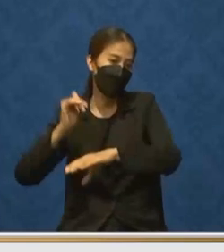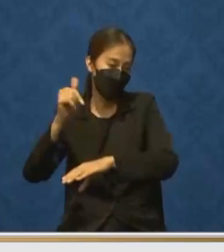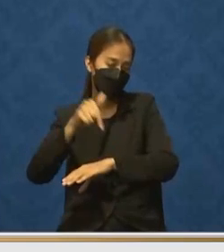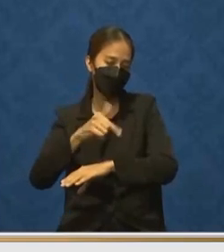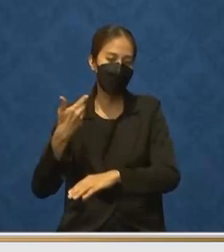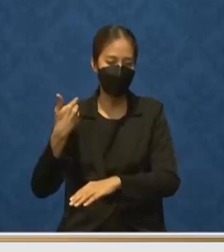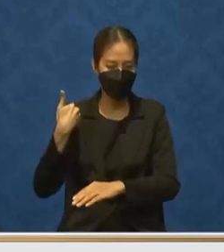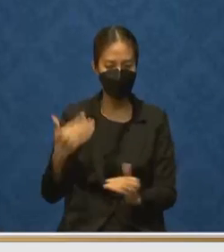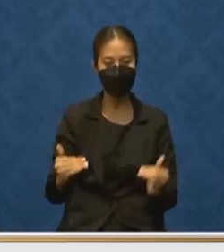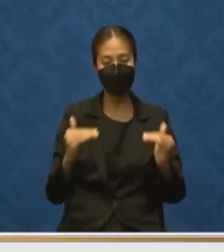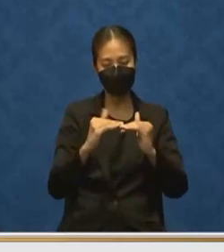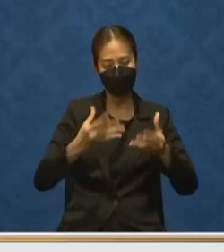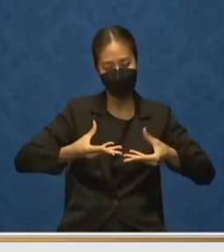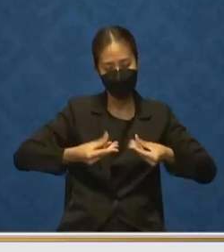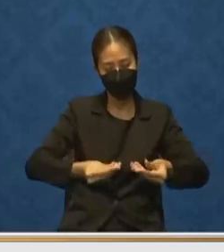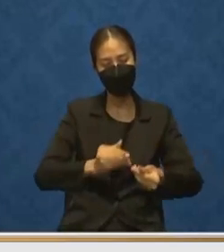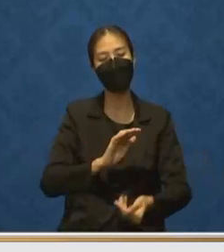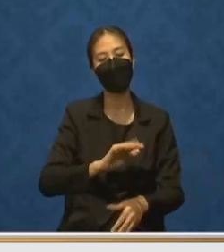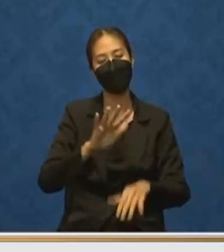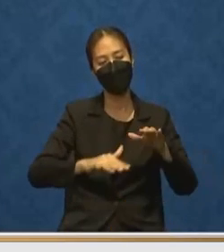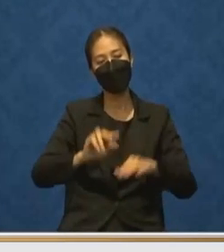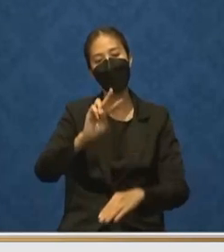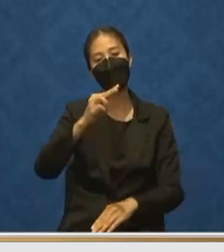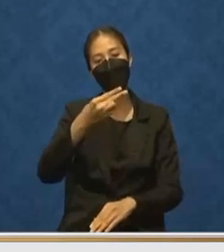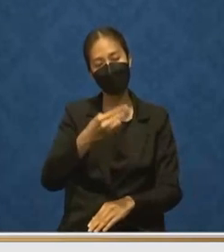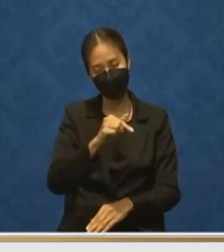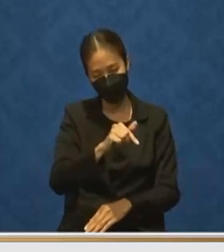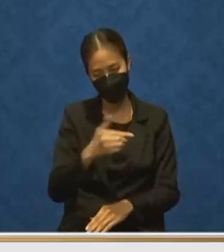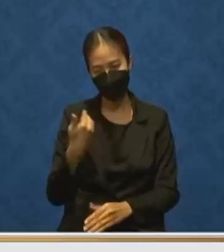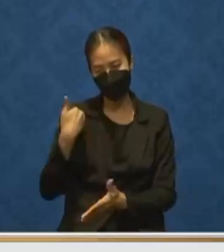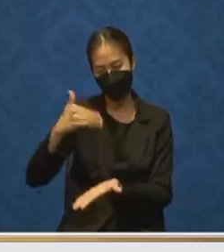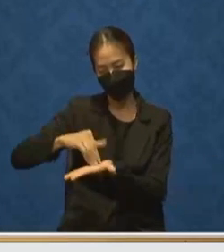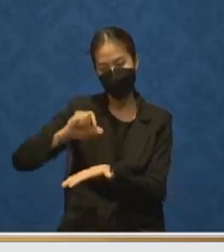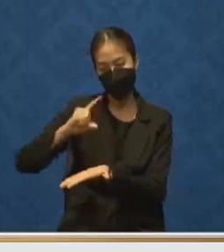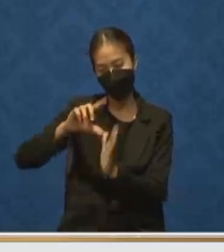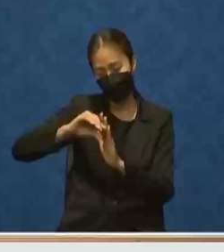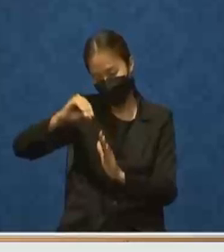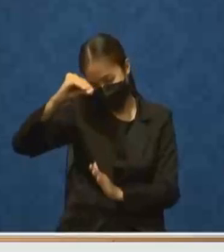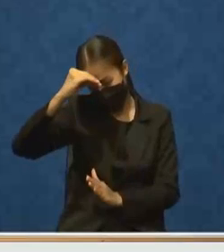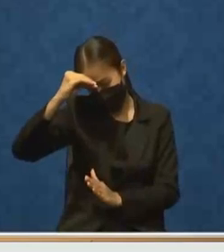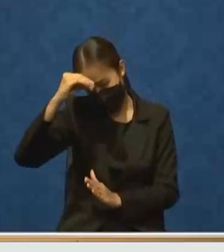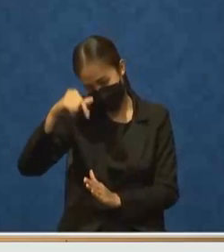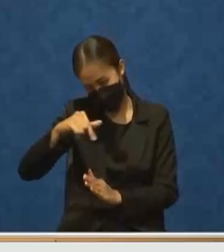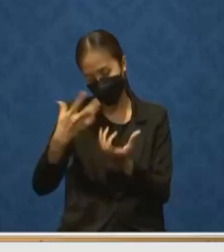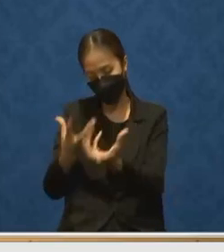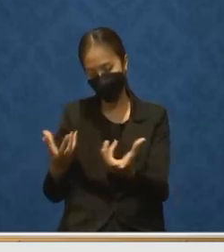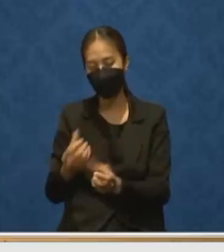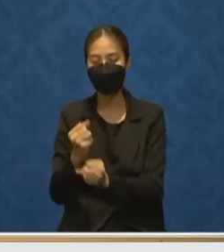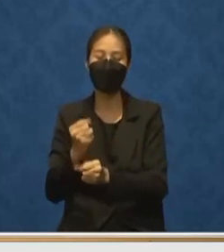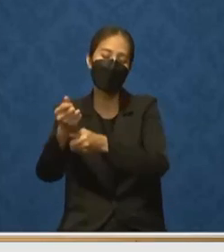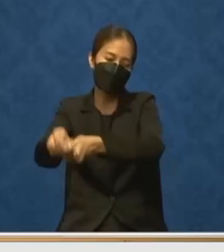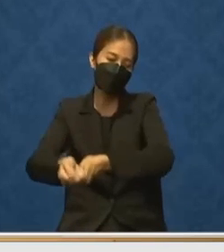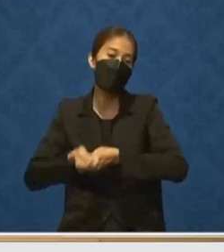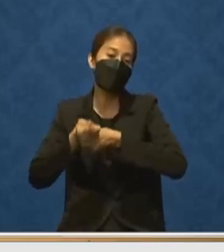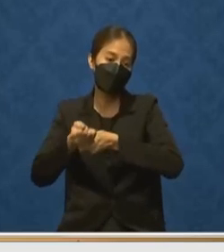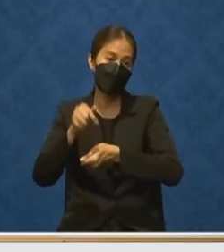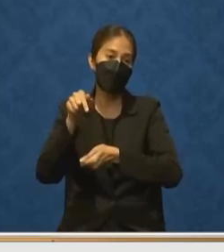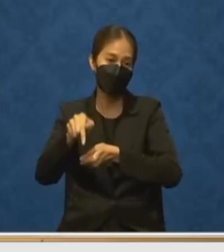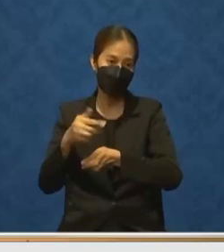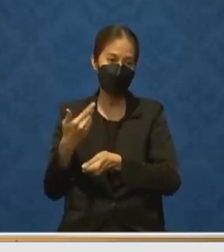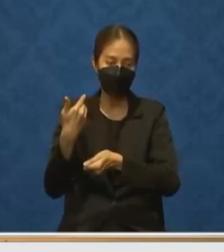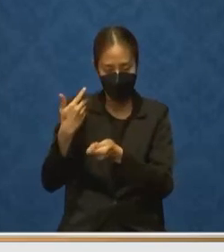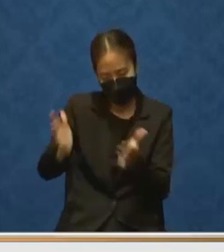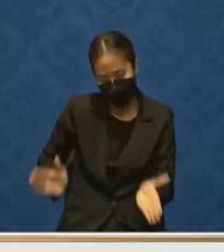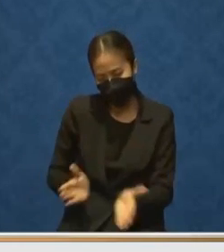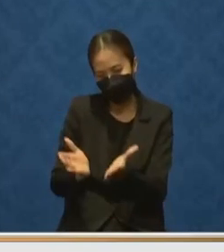ทธิในที่ดินทำกินไม่น้อยกว่า 20,000 รายสนับสนุนศูนย์เรียนรู้การเพิ่มประสิทธิภาพการผลิตสินค้าเกษตรส่งเสริมและสร้างทักษะใน